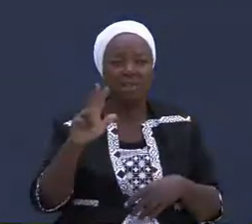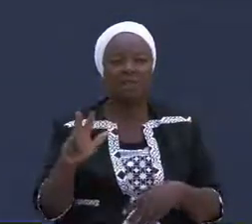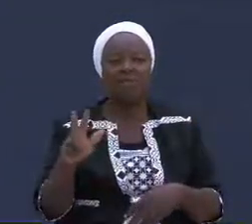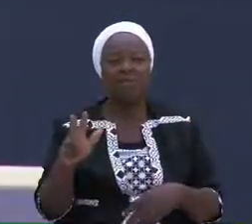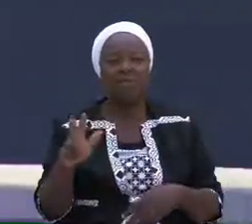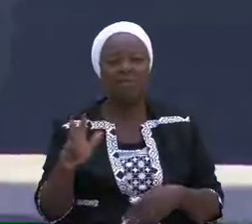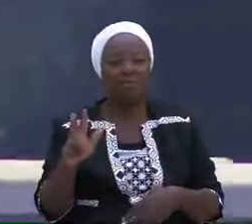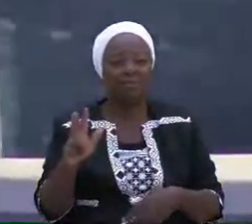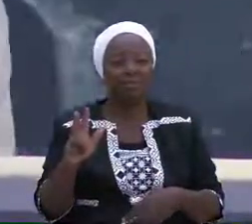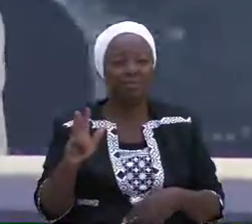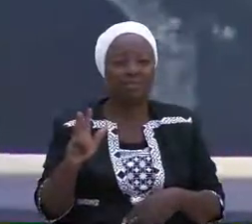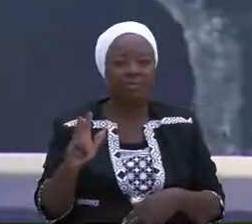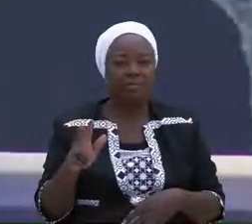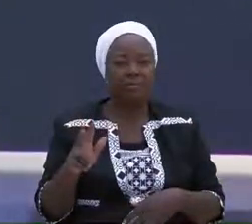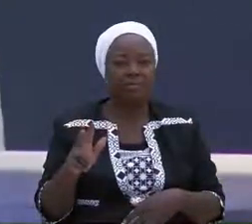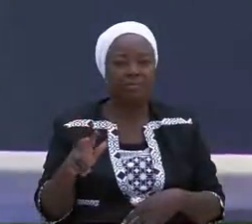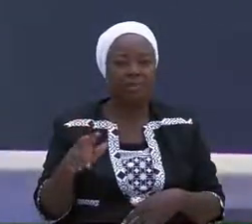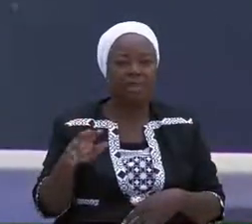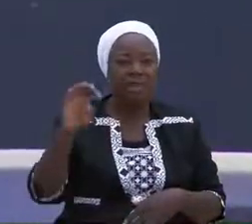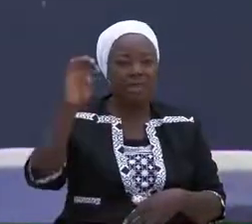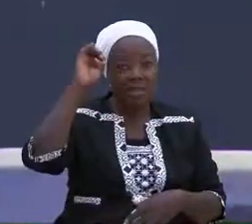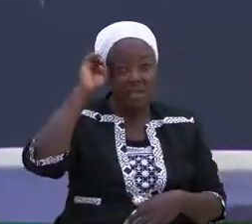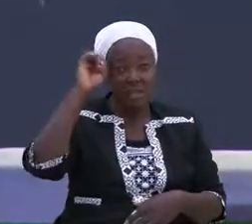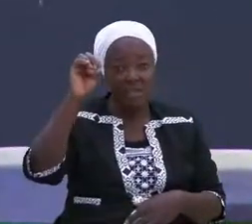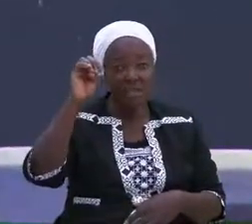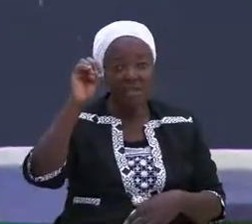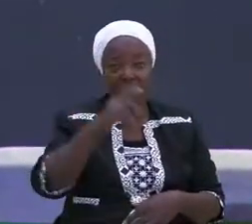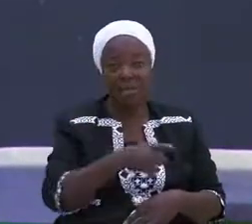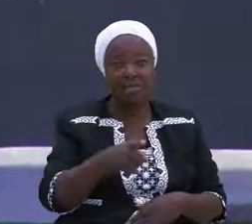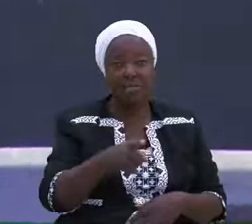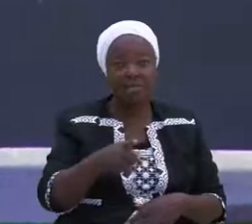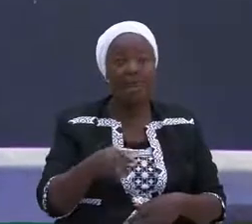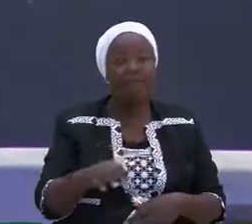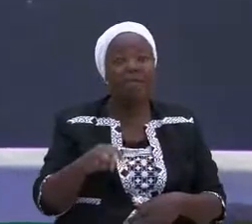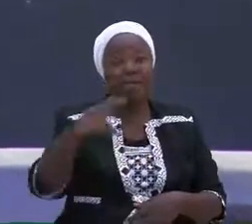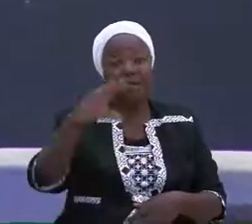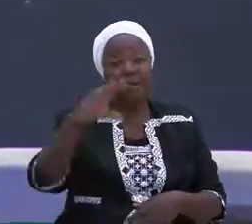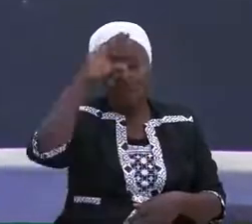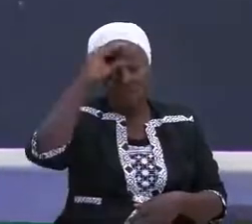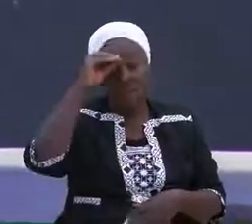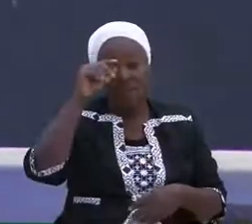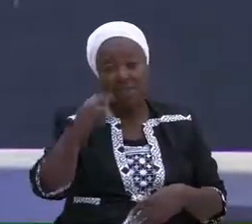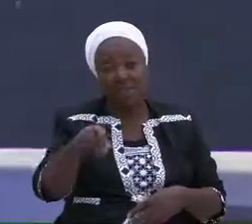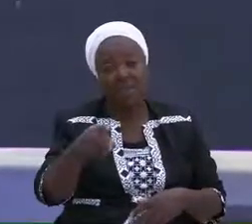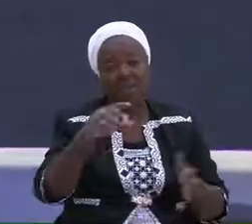Proverbe 28, 13. Celui qui cache ses transgressions ne prospère